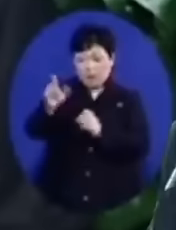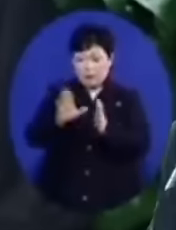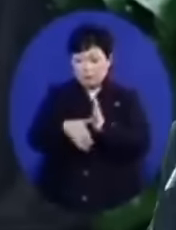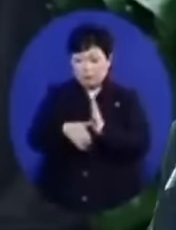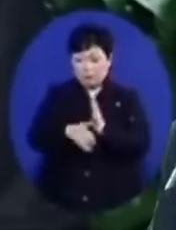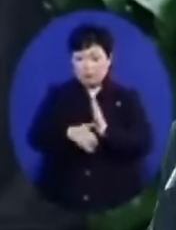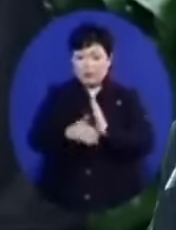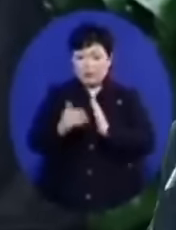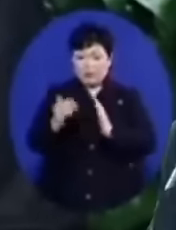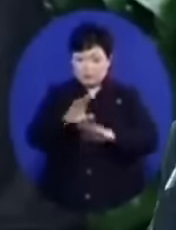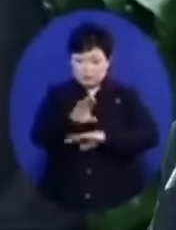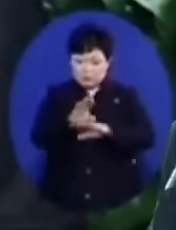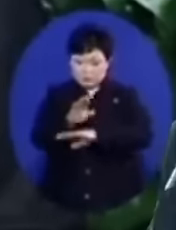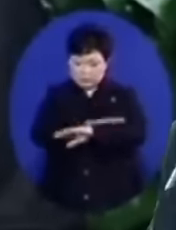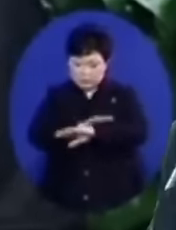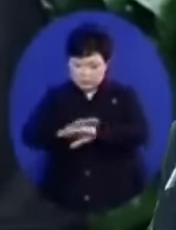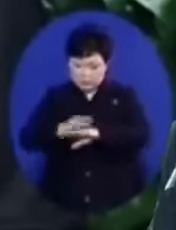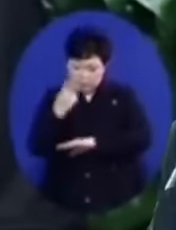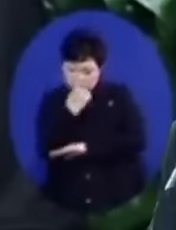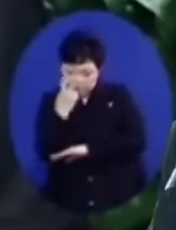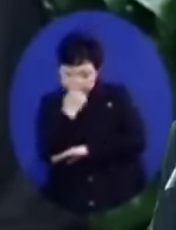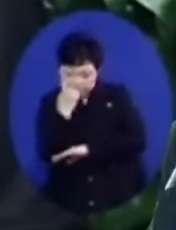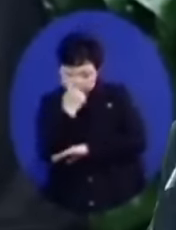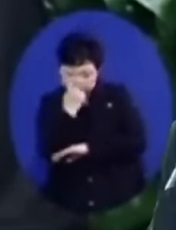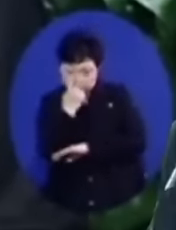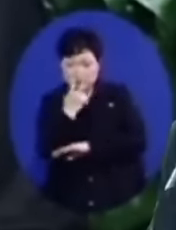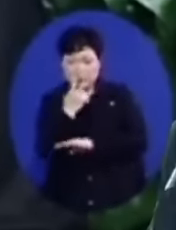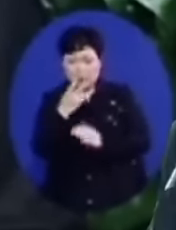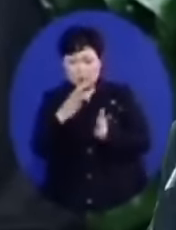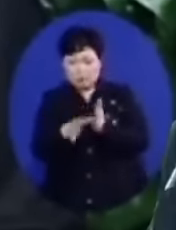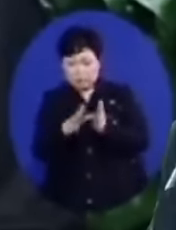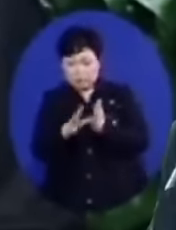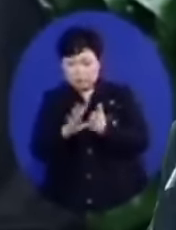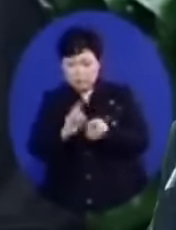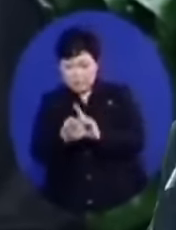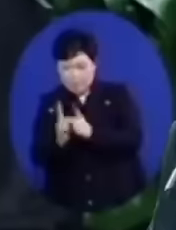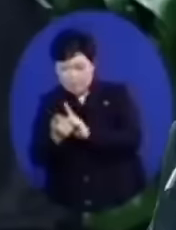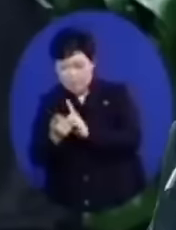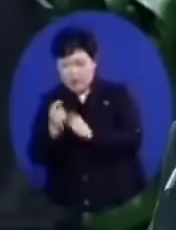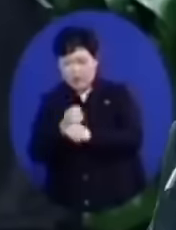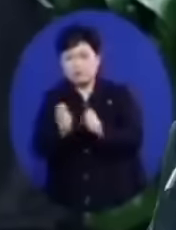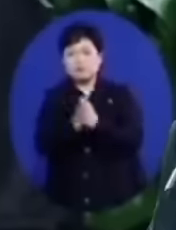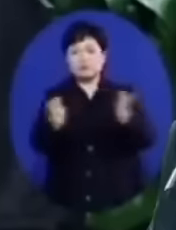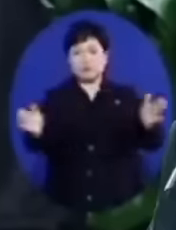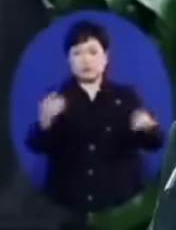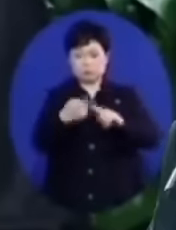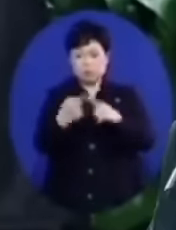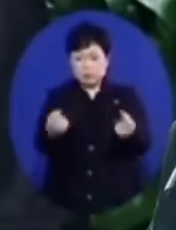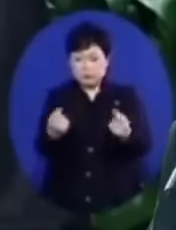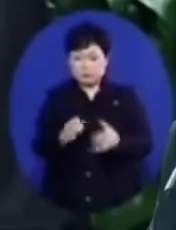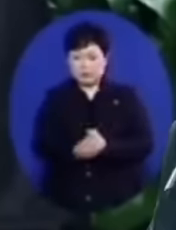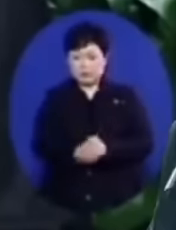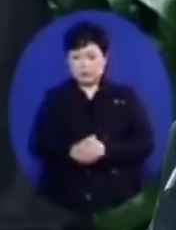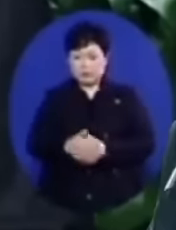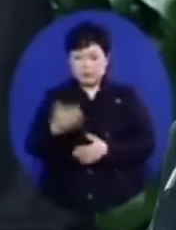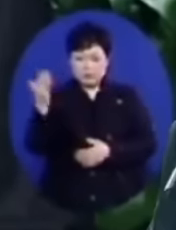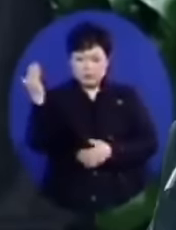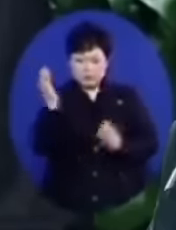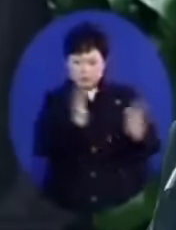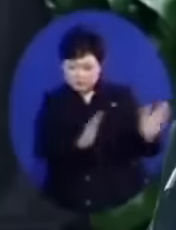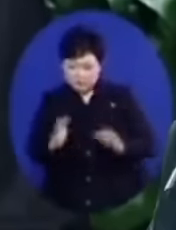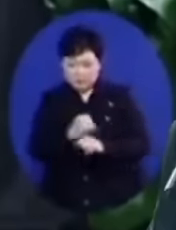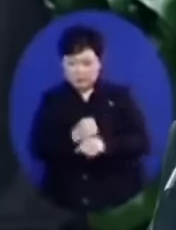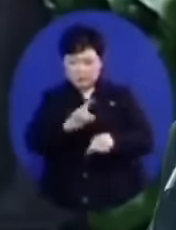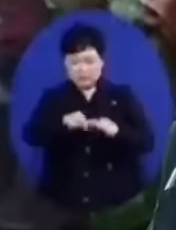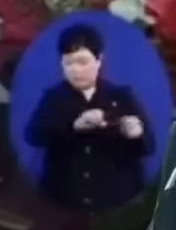정비해서 부품을 다 갈아 끼우고 출발해야 되는 것입니다. 그 정비하는 시간이 버린